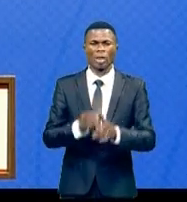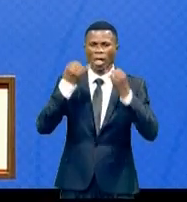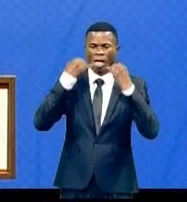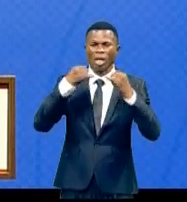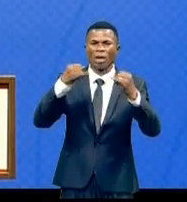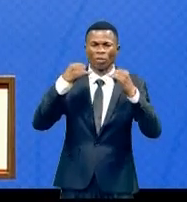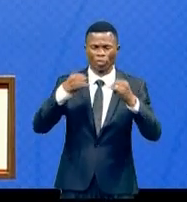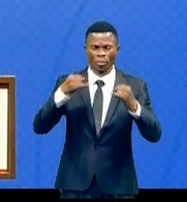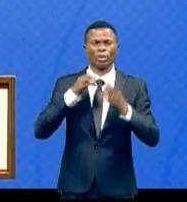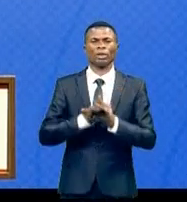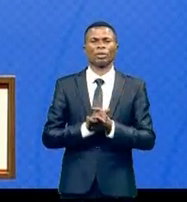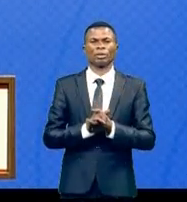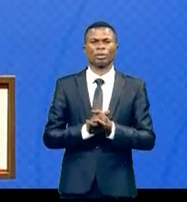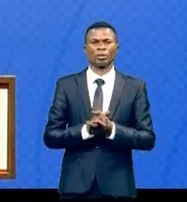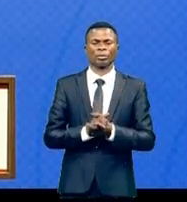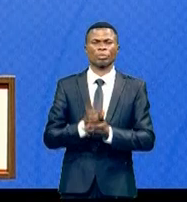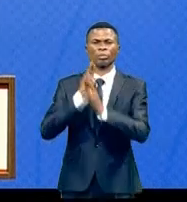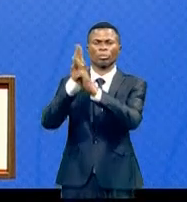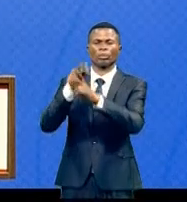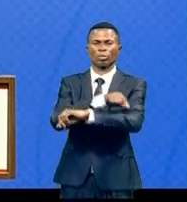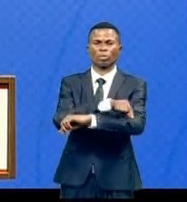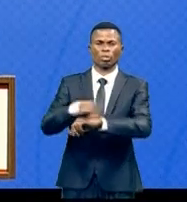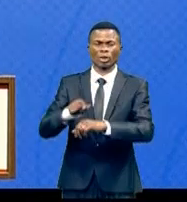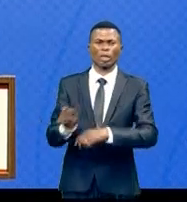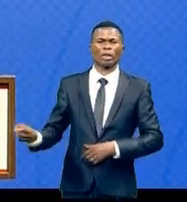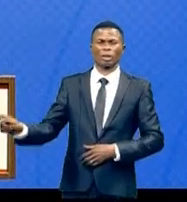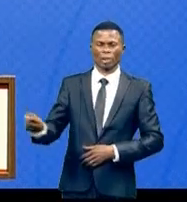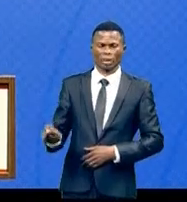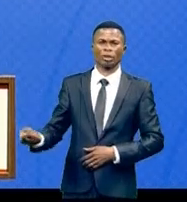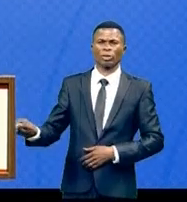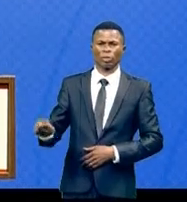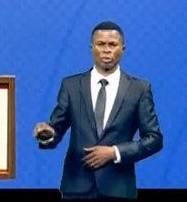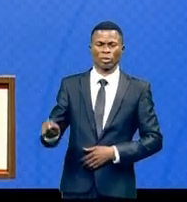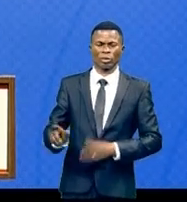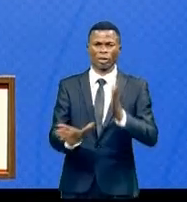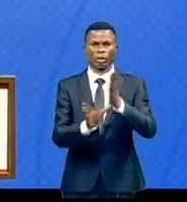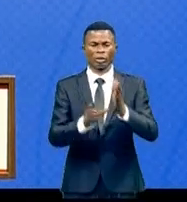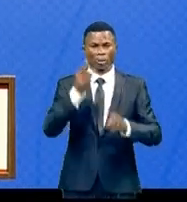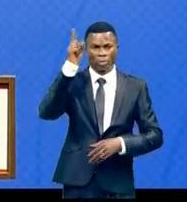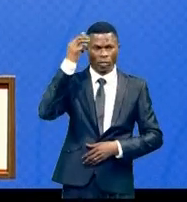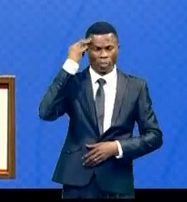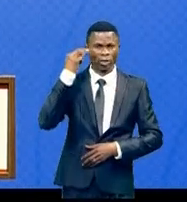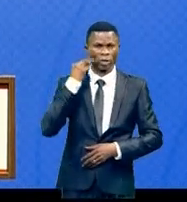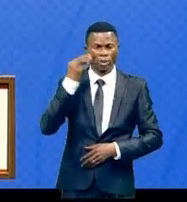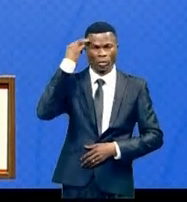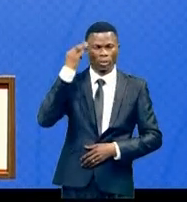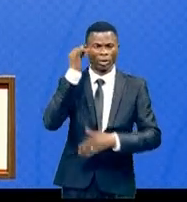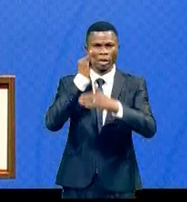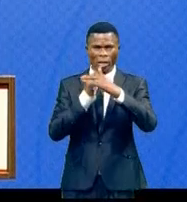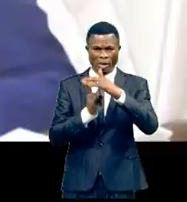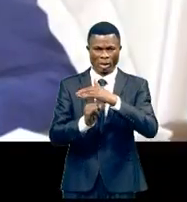d'information. État et administration du territoire. Le vice-premier ministre, ministre de